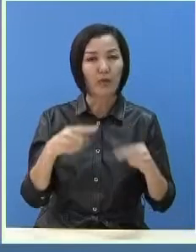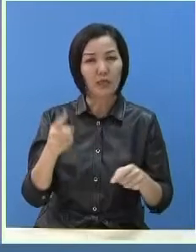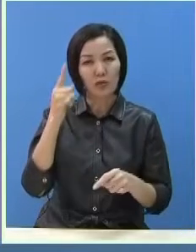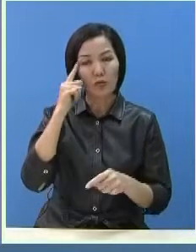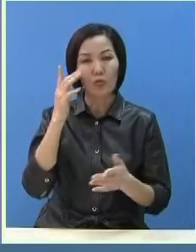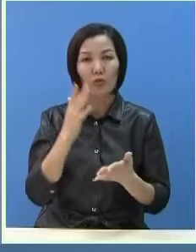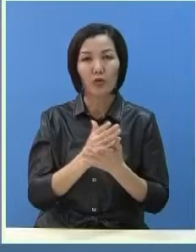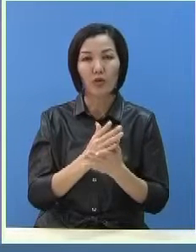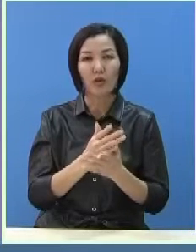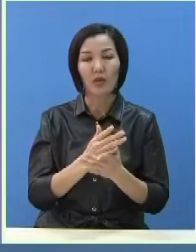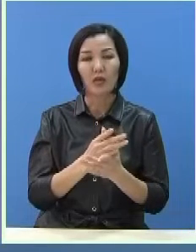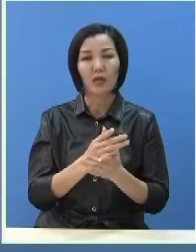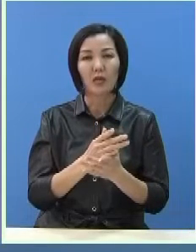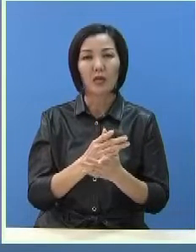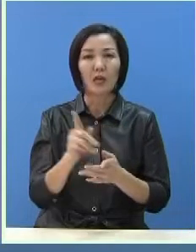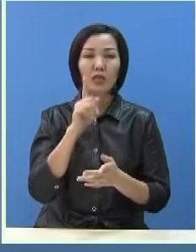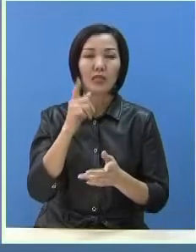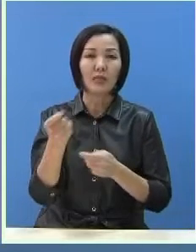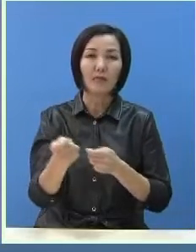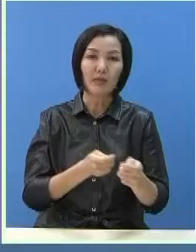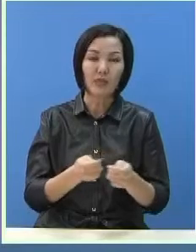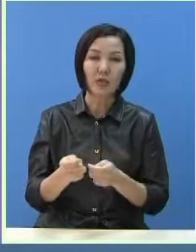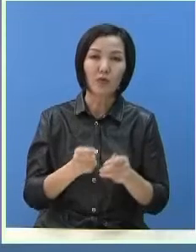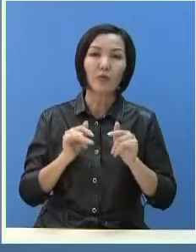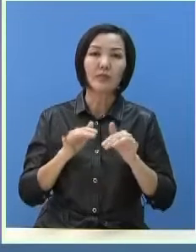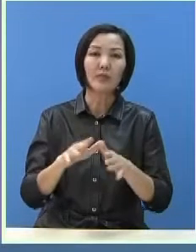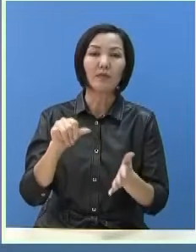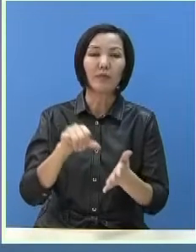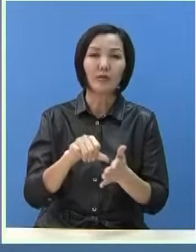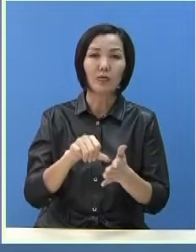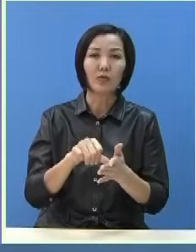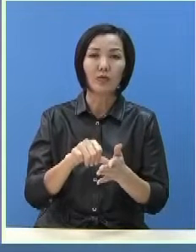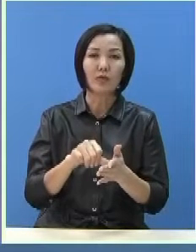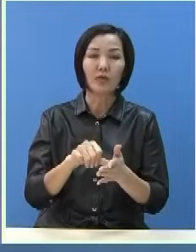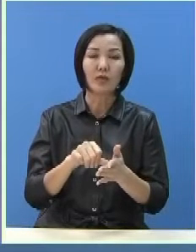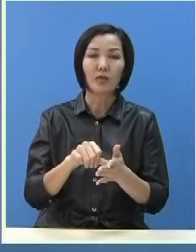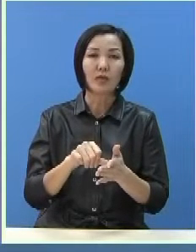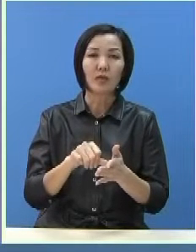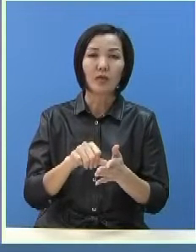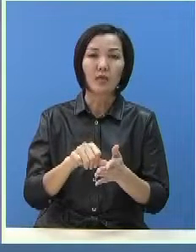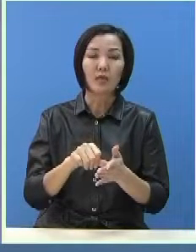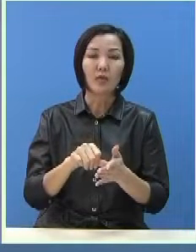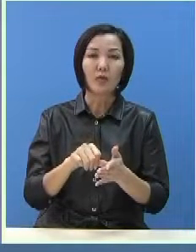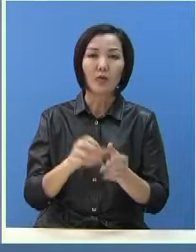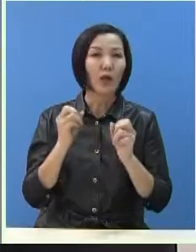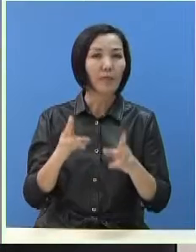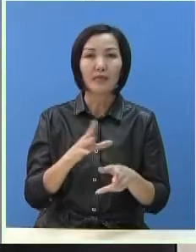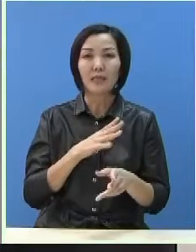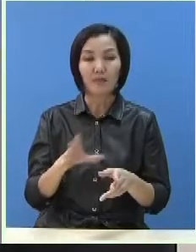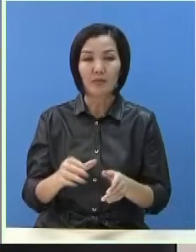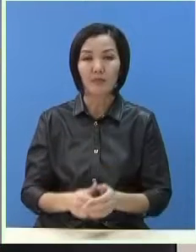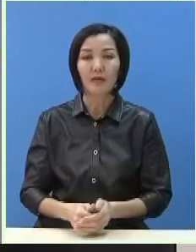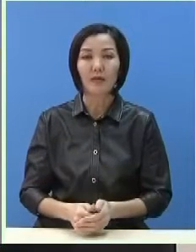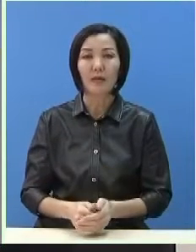мынау мемлекеттік басқару ісіне араластырған, ертең ол жастардың ісінен шалағайлық шығып қалмай ма, қауіпті емес пе? Кез